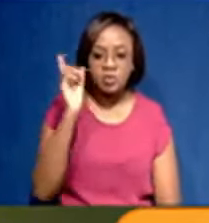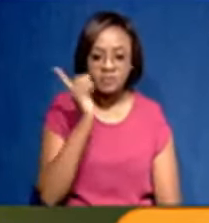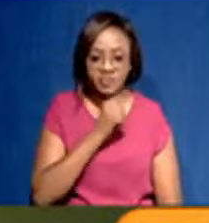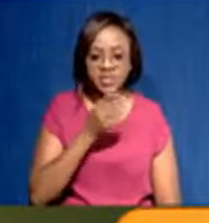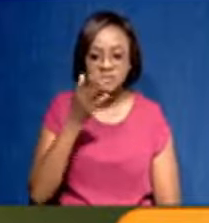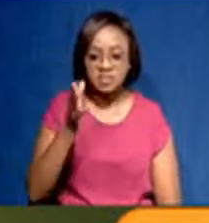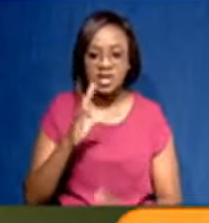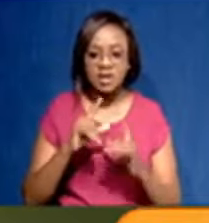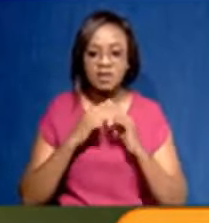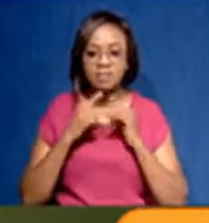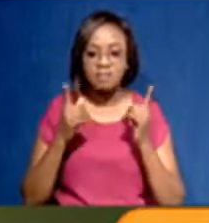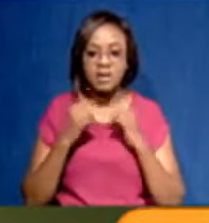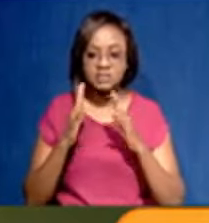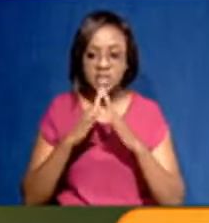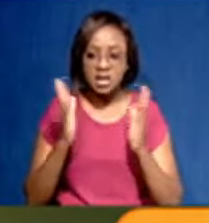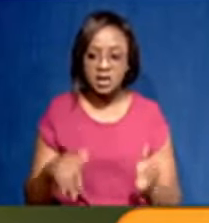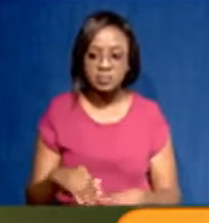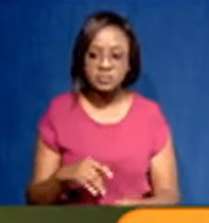huyo pasta.